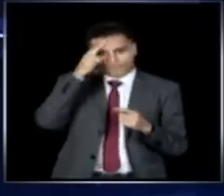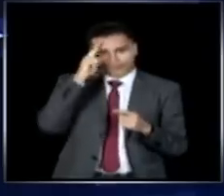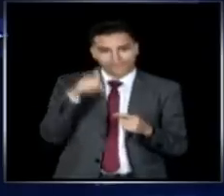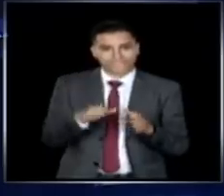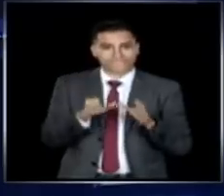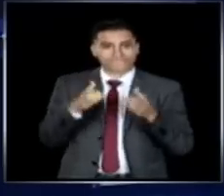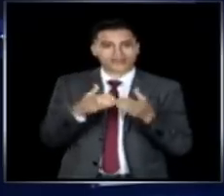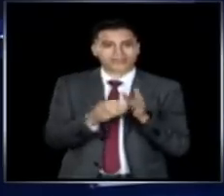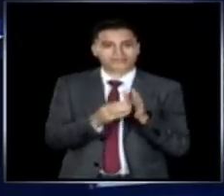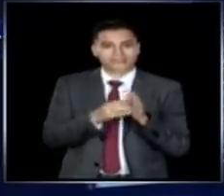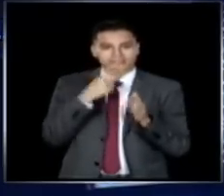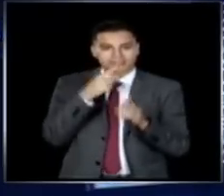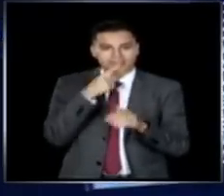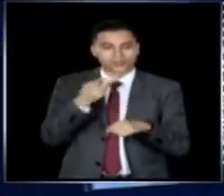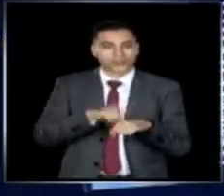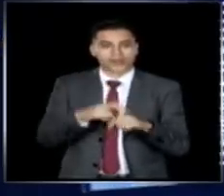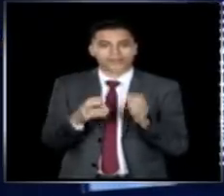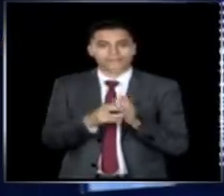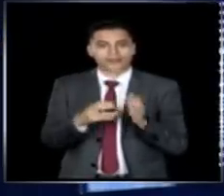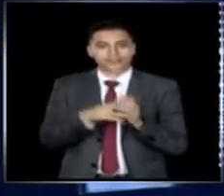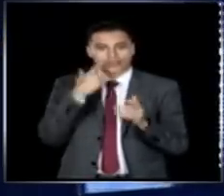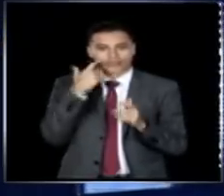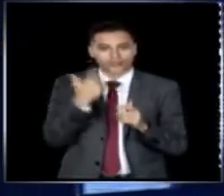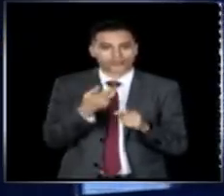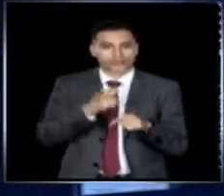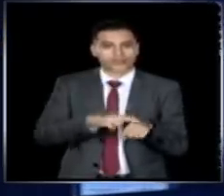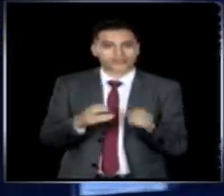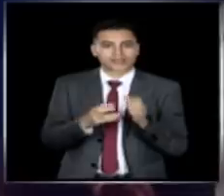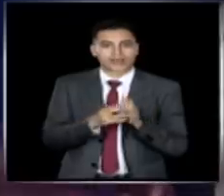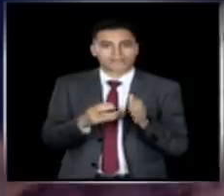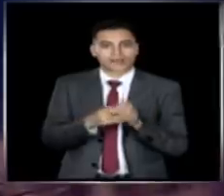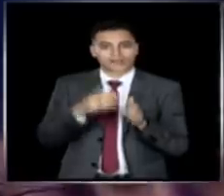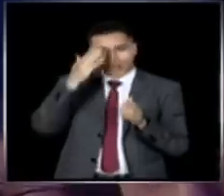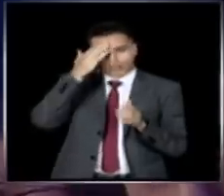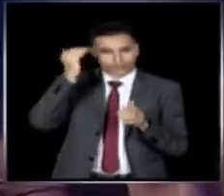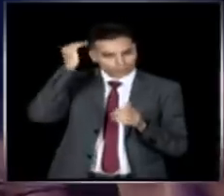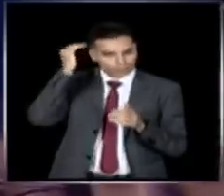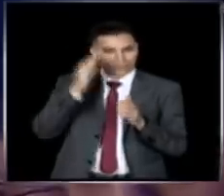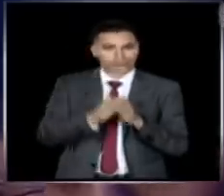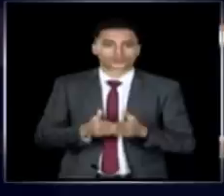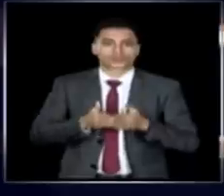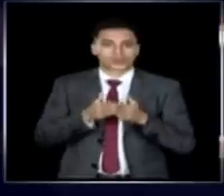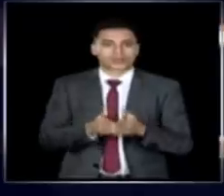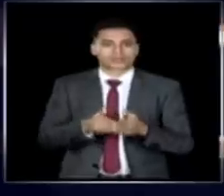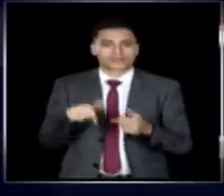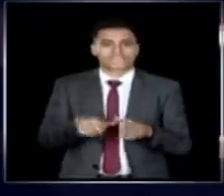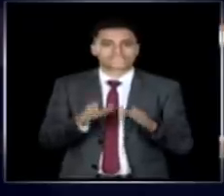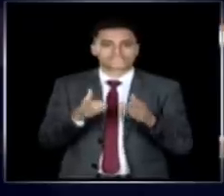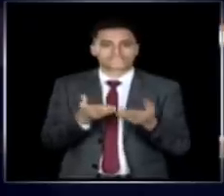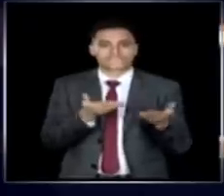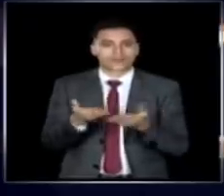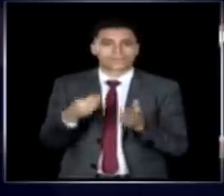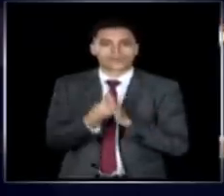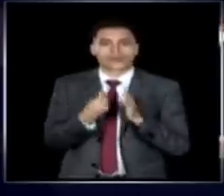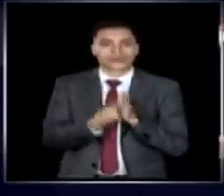بتضم جامعة اسكندرية وجامعة عين شمس وجامعة أسيوط وجامعة السويس. أول جامعة مشرفانا في الاستوديو فريق